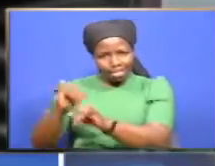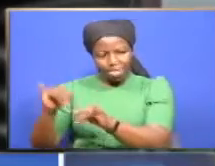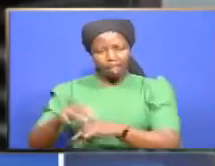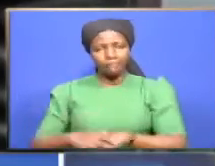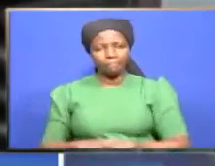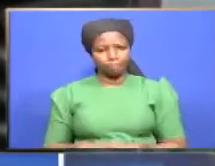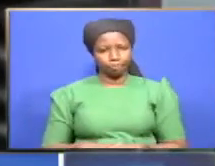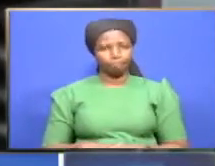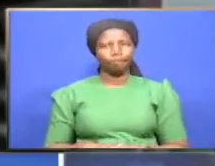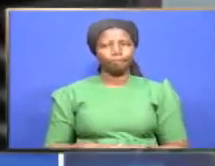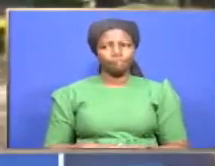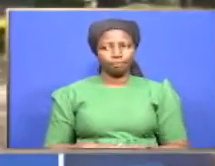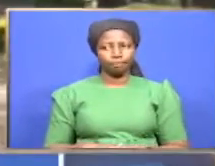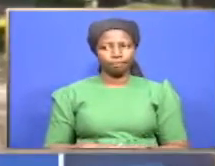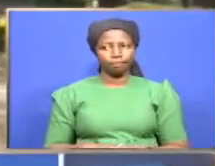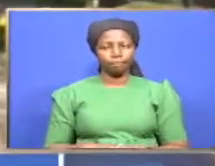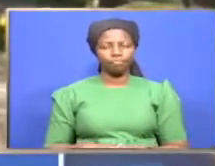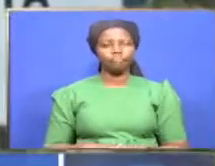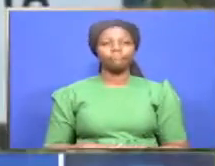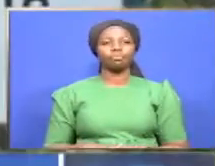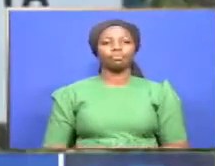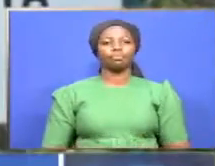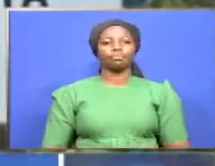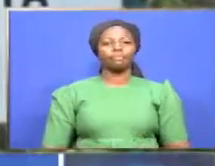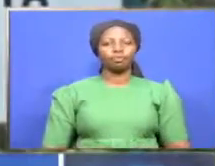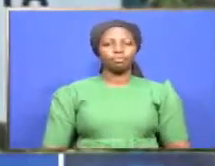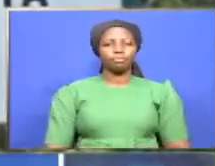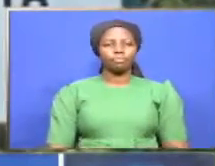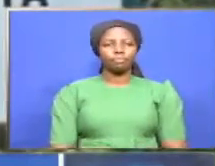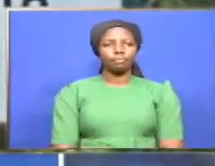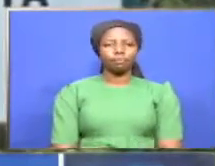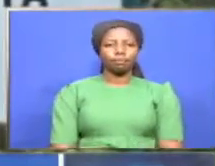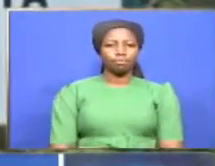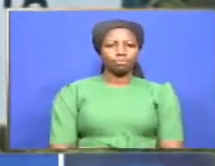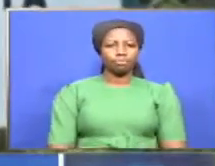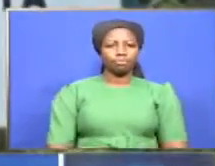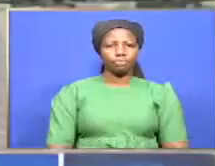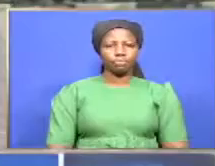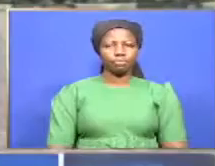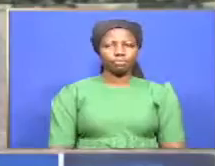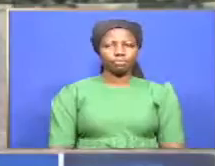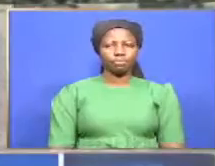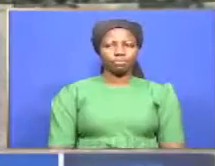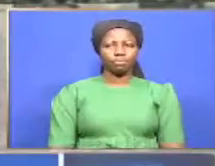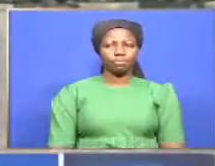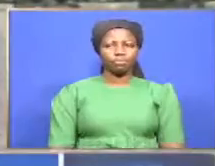of the backlog area. Timothy Kipnusu, Darubini ya Channel 1.